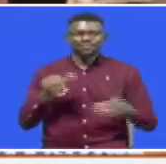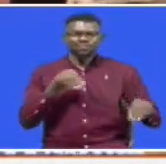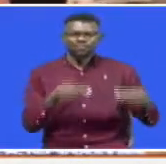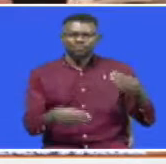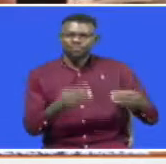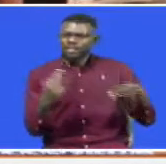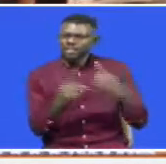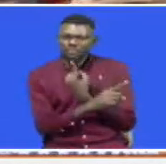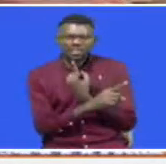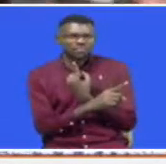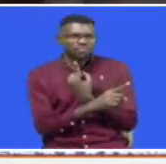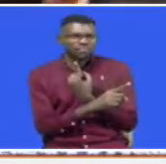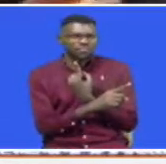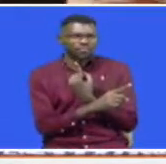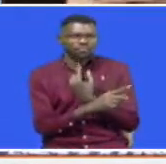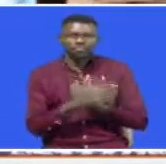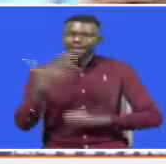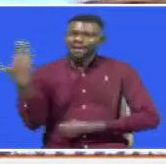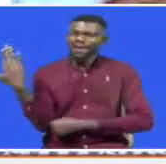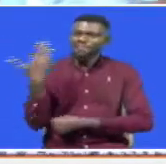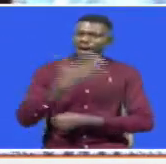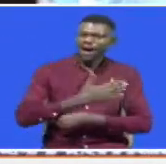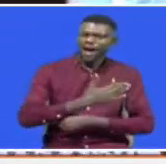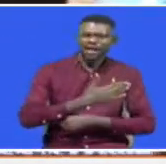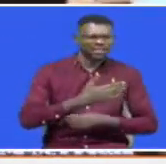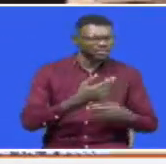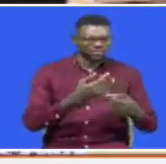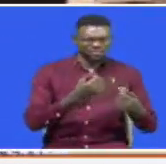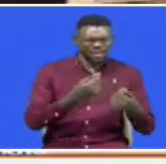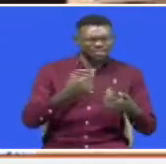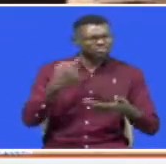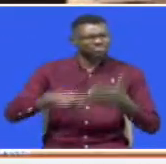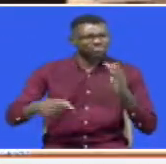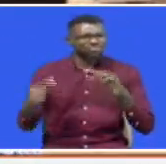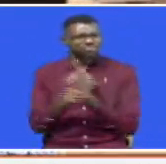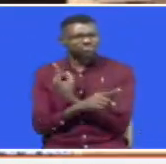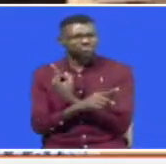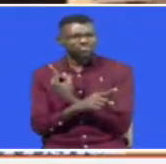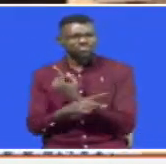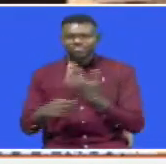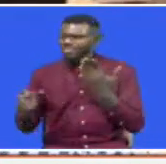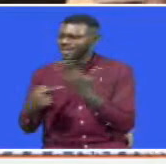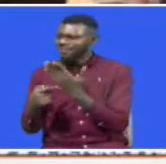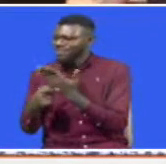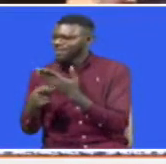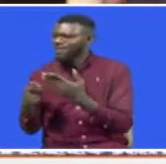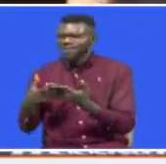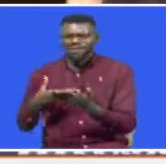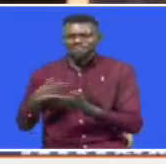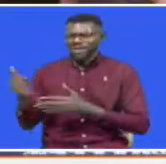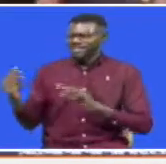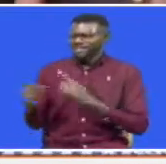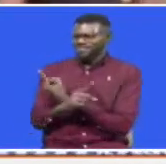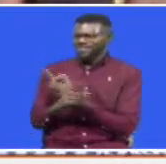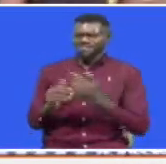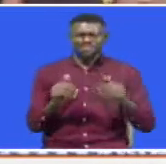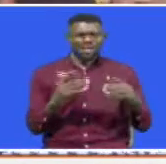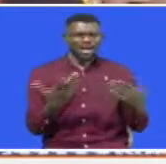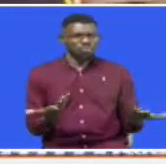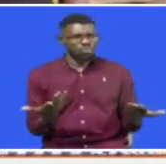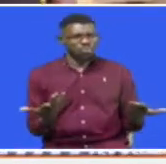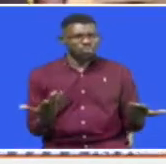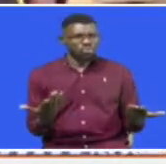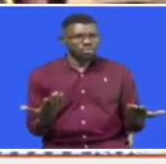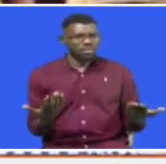tofauti. Ukienda Namanga bei ni tofauti. Ukija Taveta bei ni tofauti. Kuna boda ya